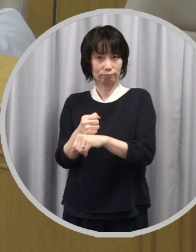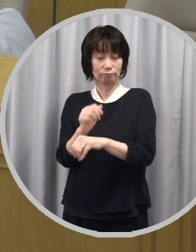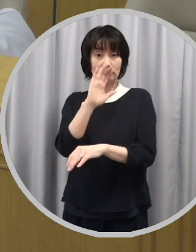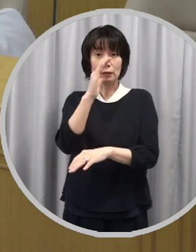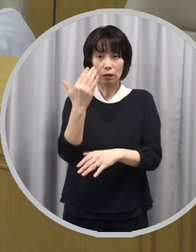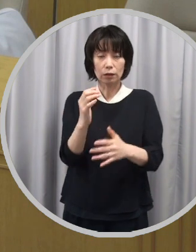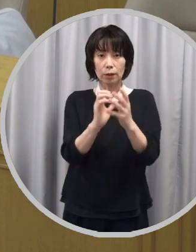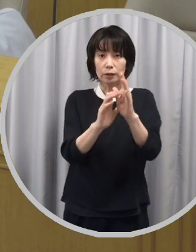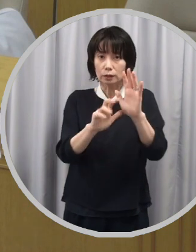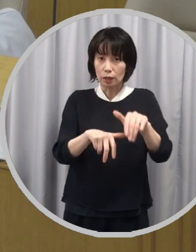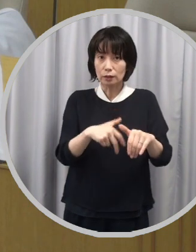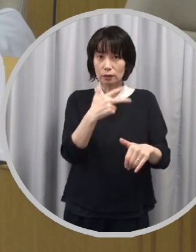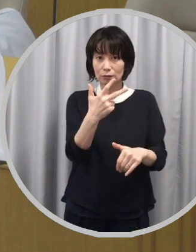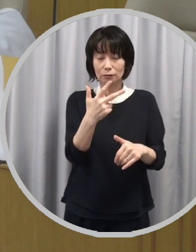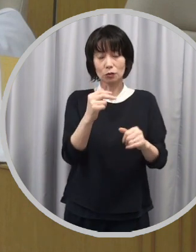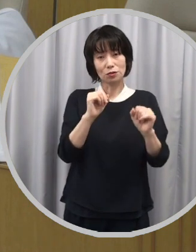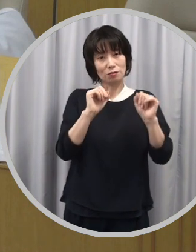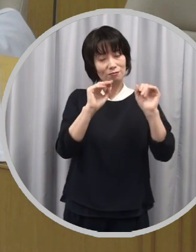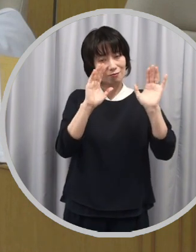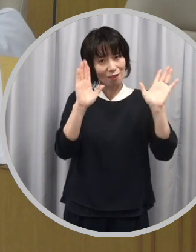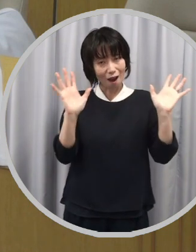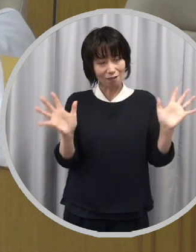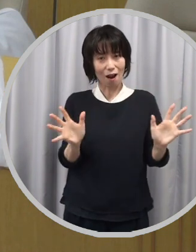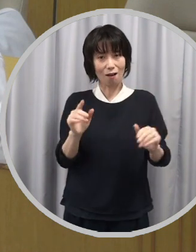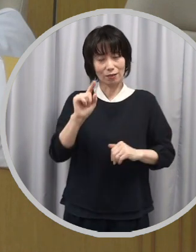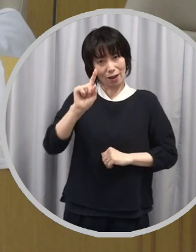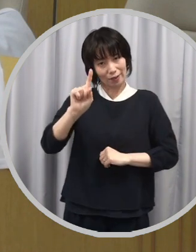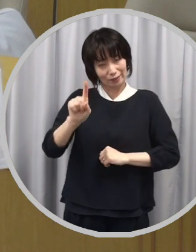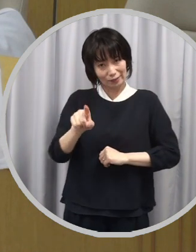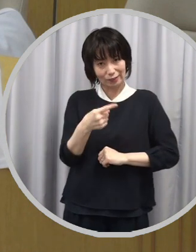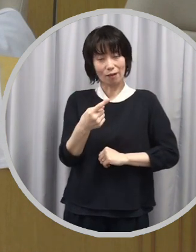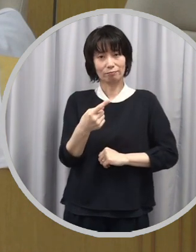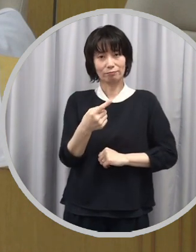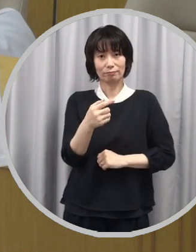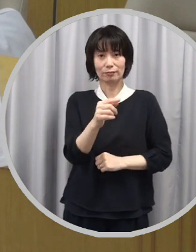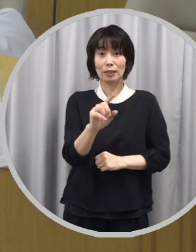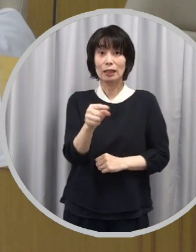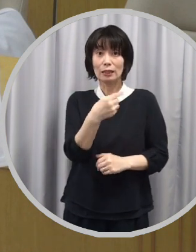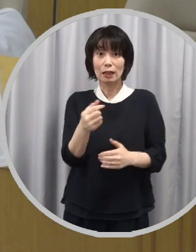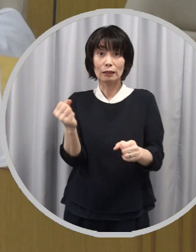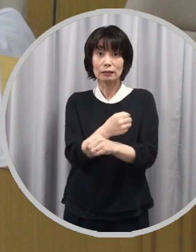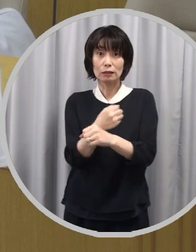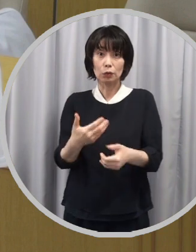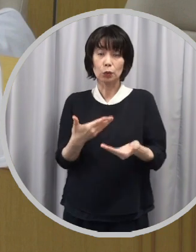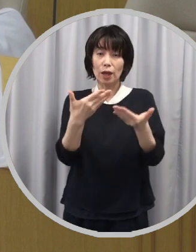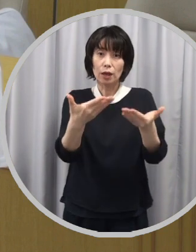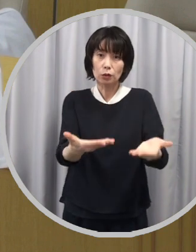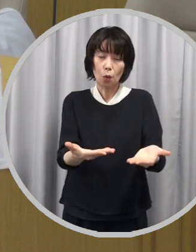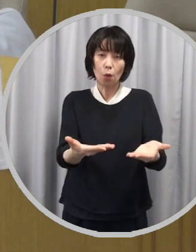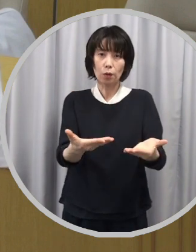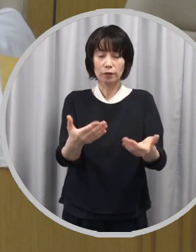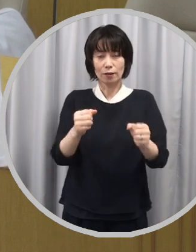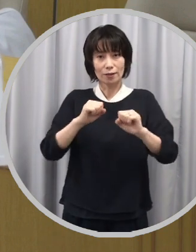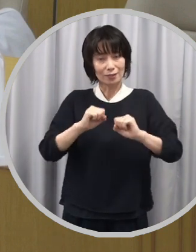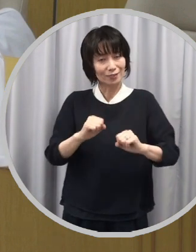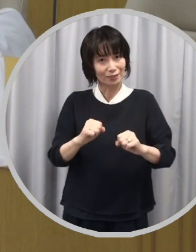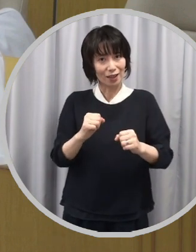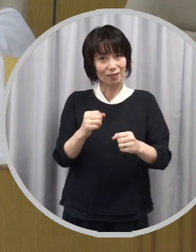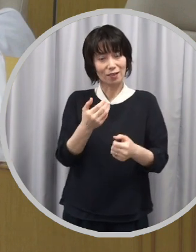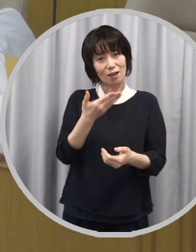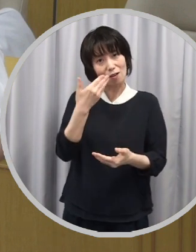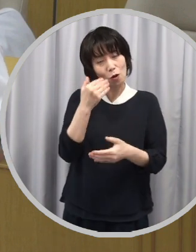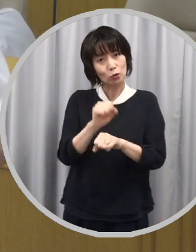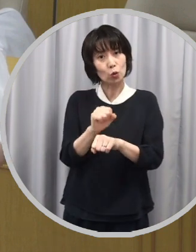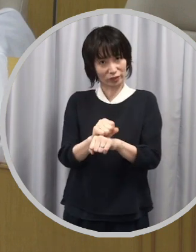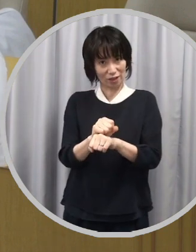大自然の中で、営まれている第一次産業が提供してくれる新鮮な食材、特